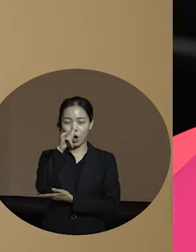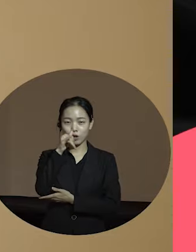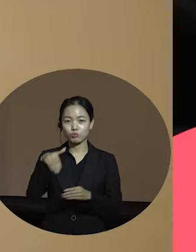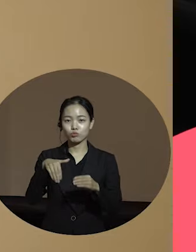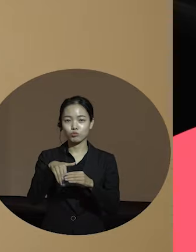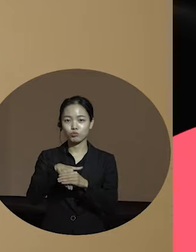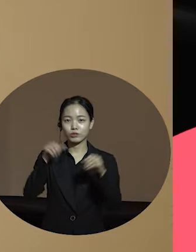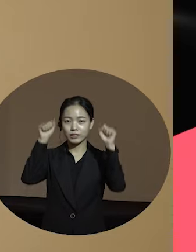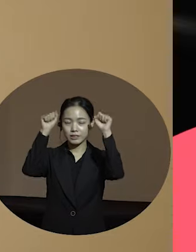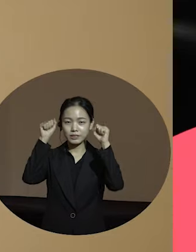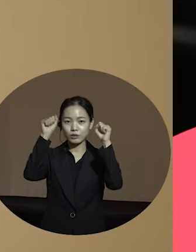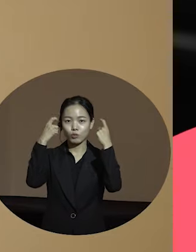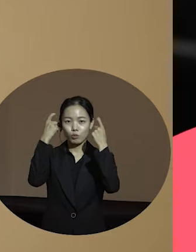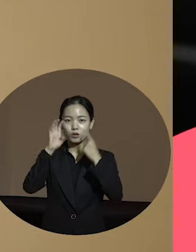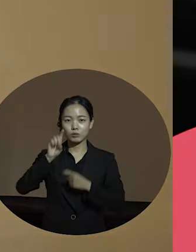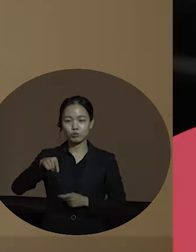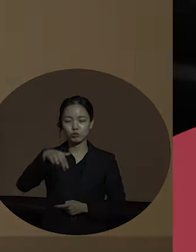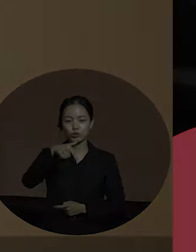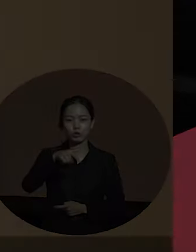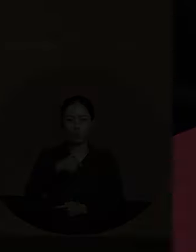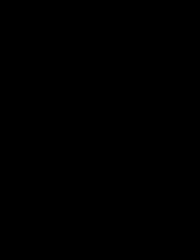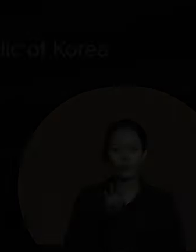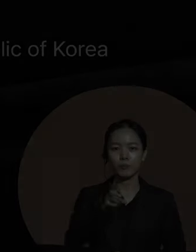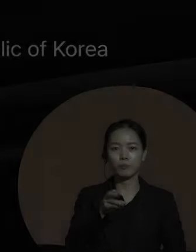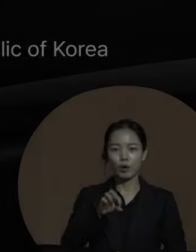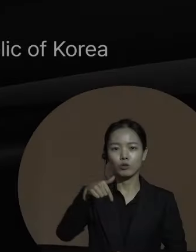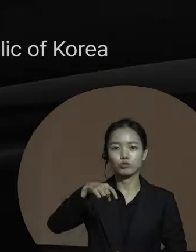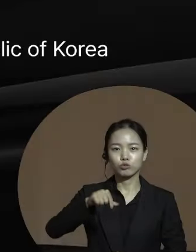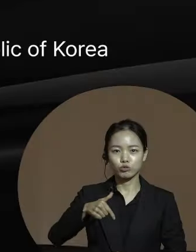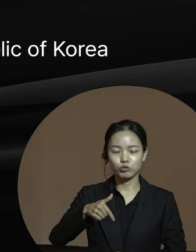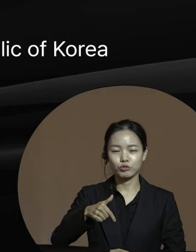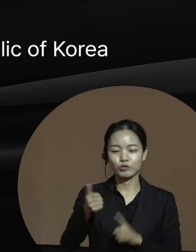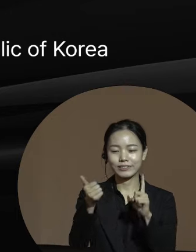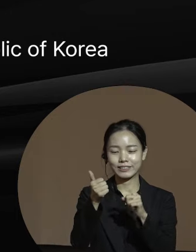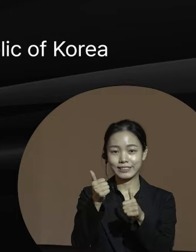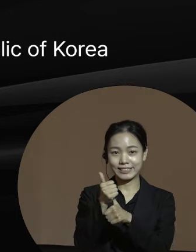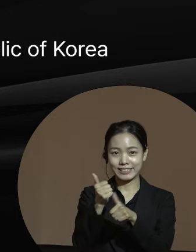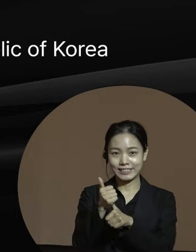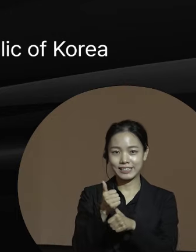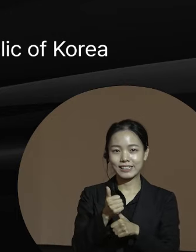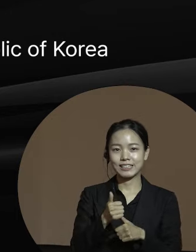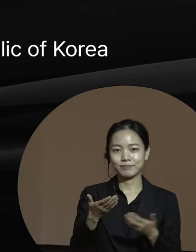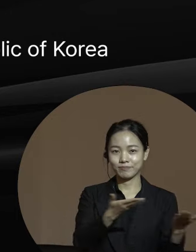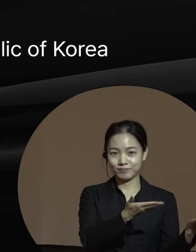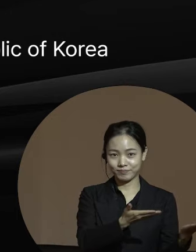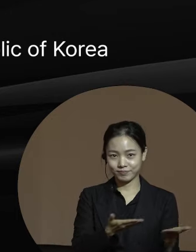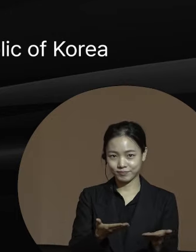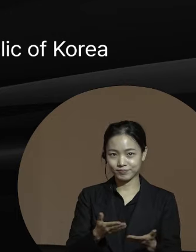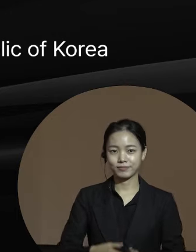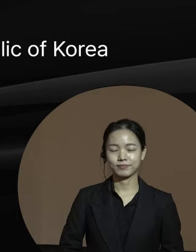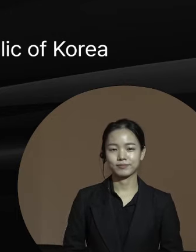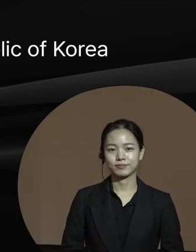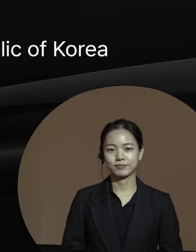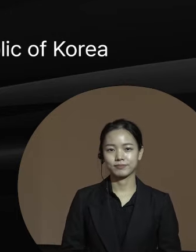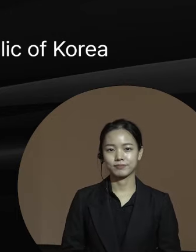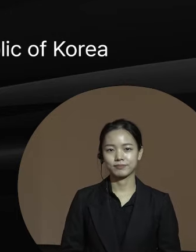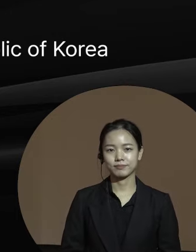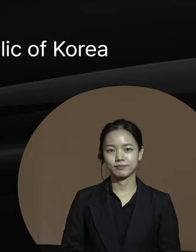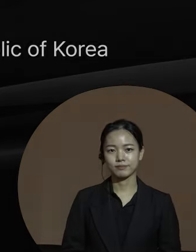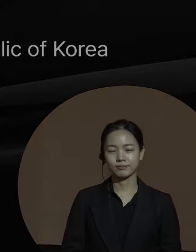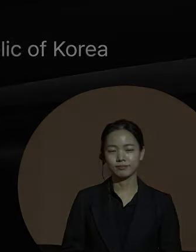문화체육관광부 전병극 제1차관님을 단상위로 모시겠습니다. 큰 박수 부탁드립니다.